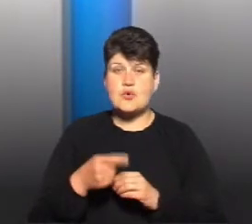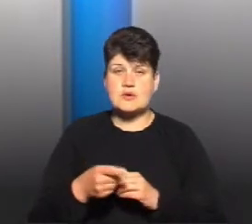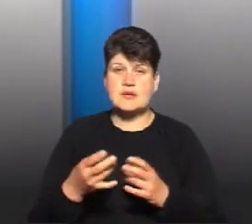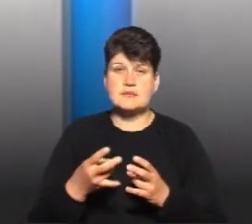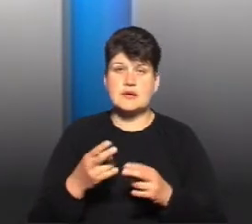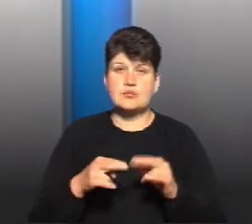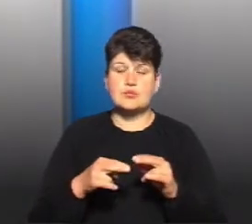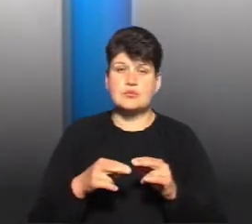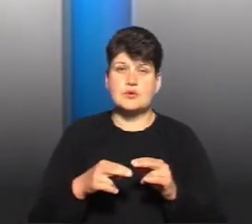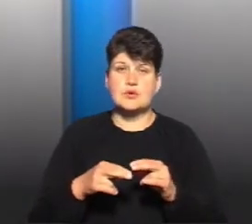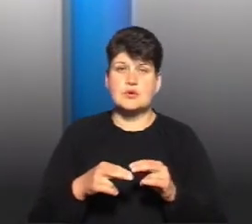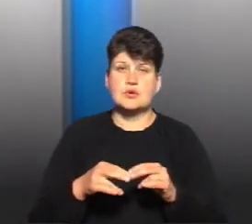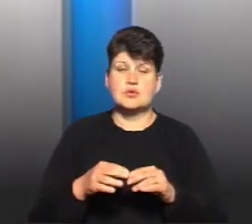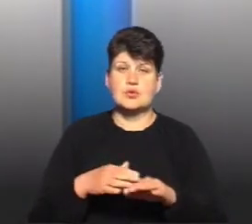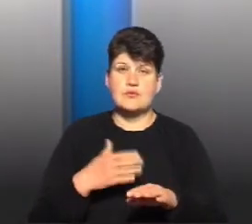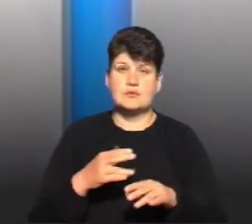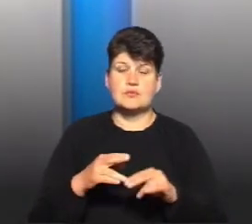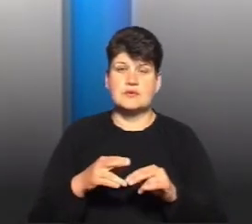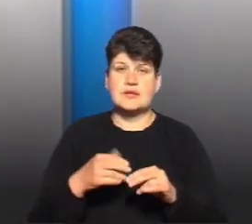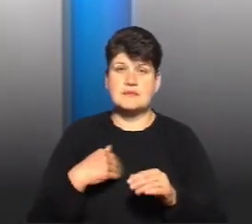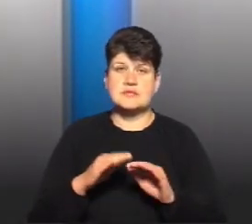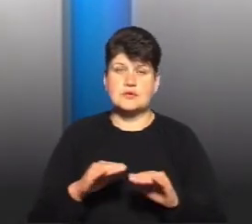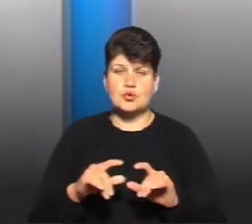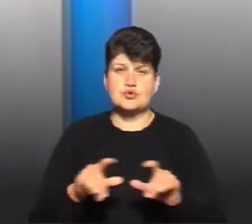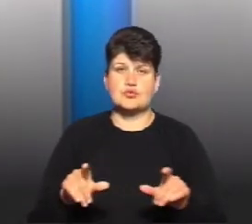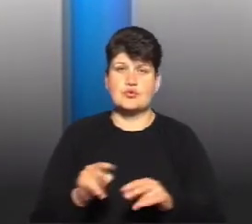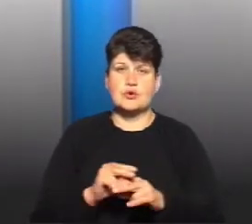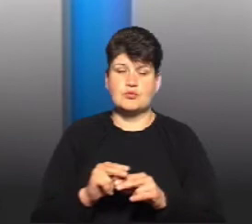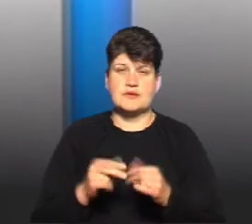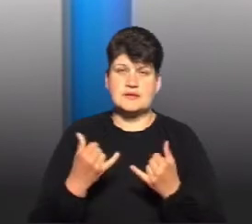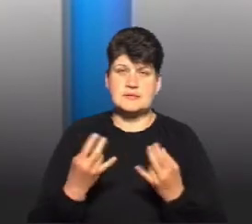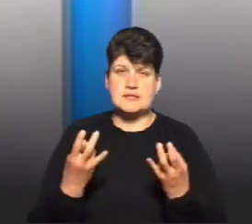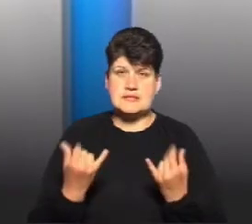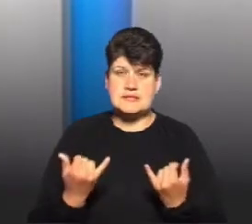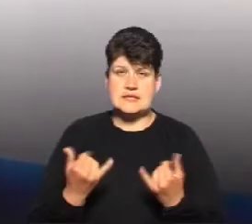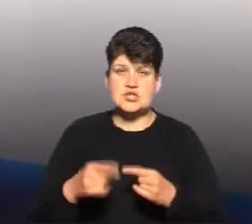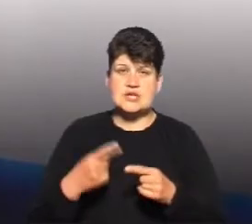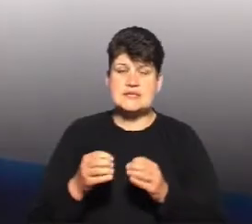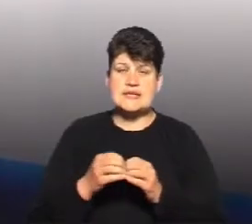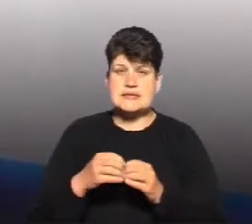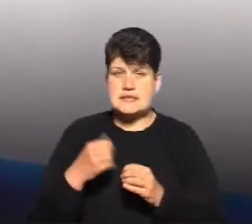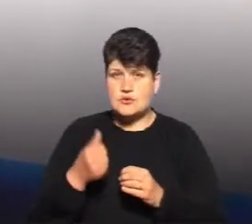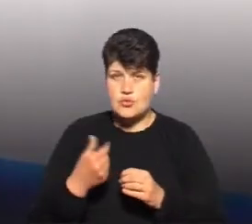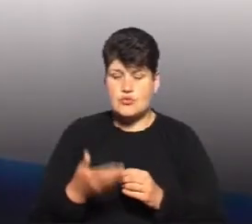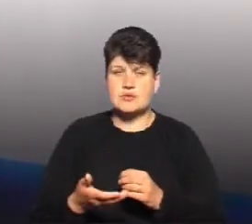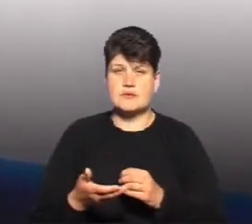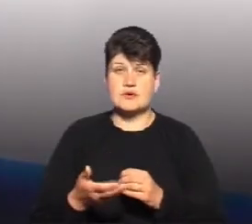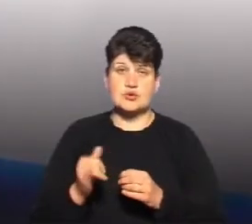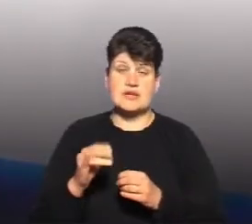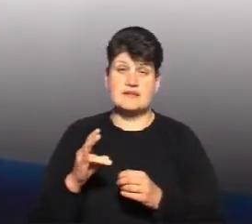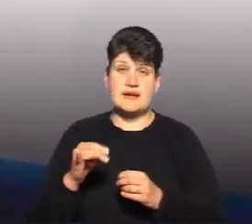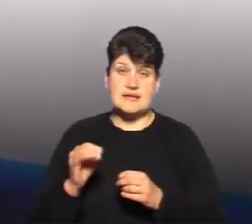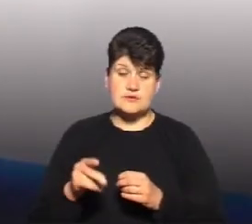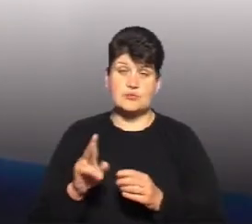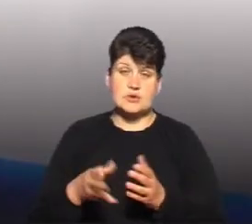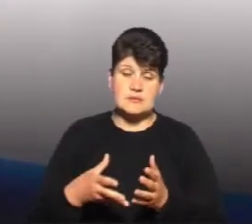і зараз. Нам треба садочки, школи ремонтувати сьогодні і зараз. Тобто за 10 років... Ні, якщо це інвестор, він ще буде податок сплачувати?